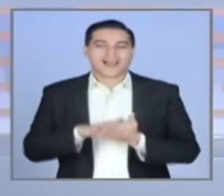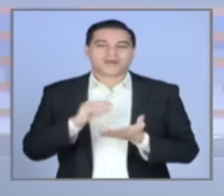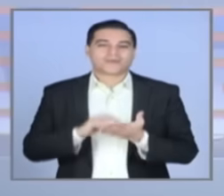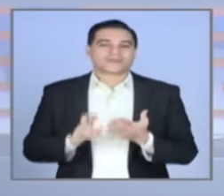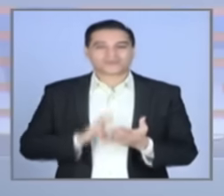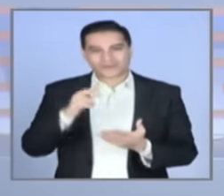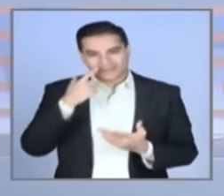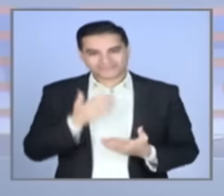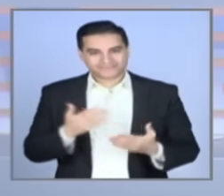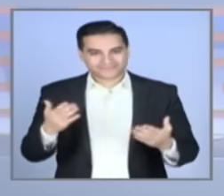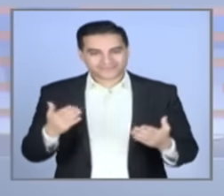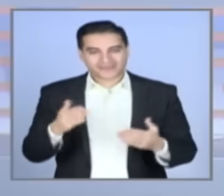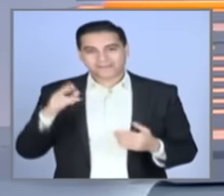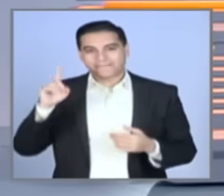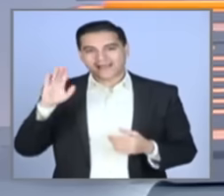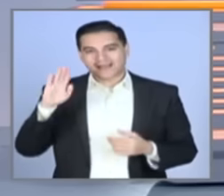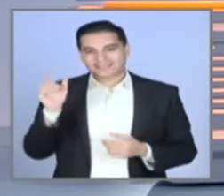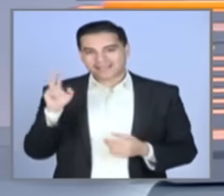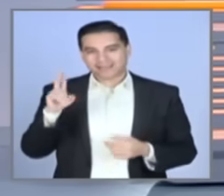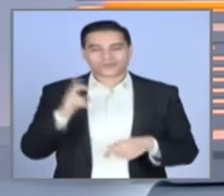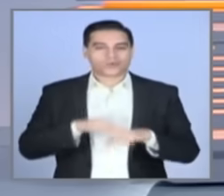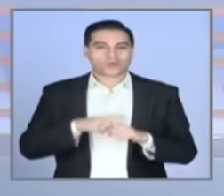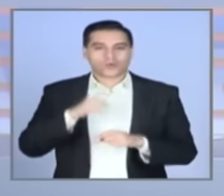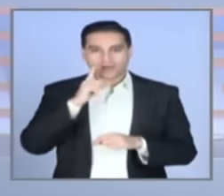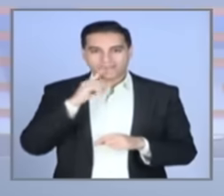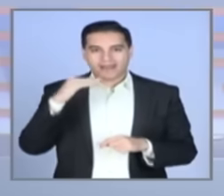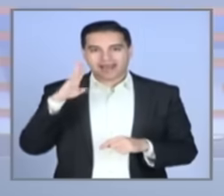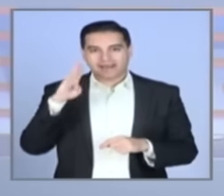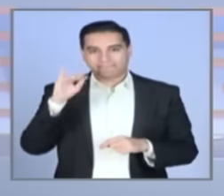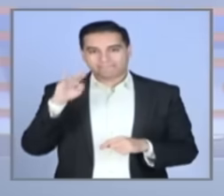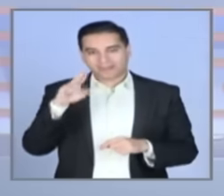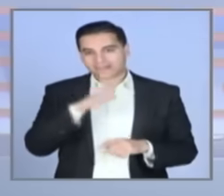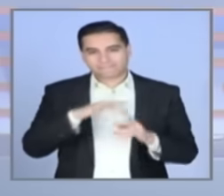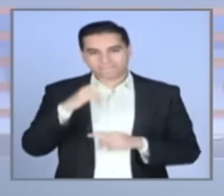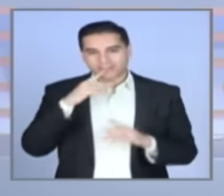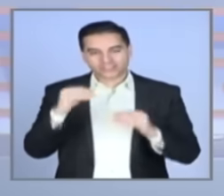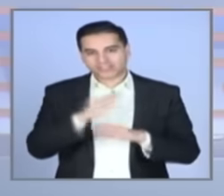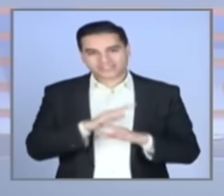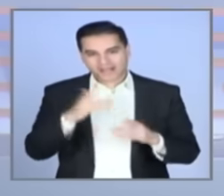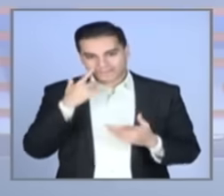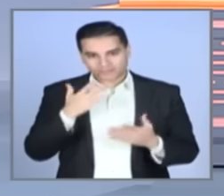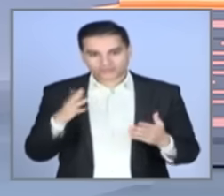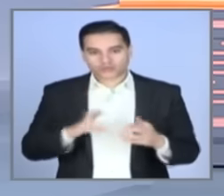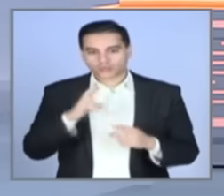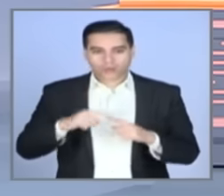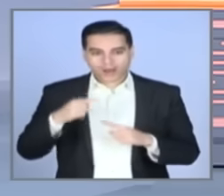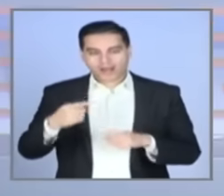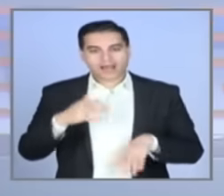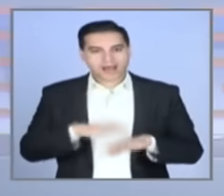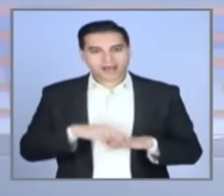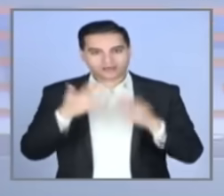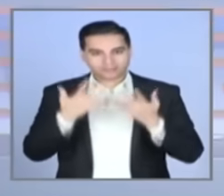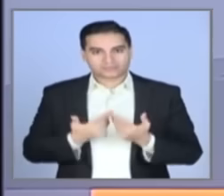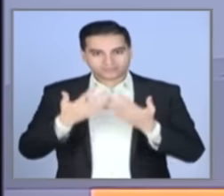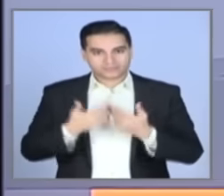أول سؤال لباسنتو مدام حكمة، بس محدش هيتكلم غيره. والسؤال اللي جاي